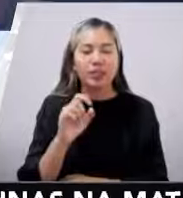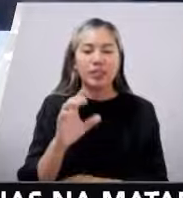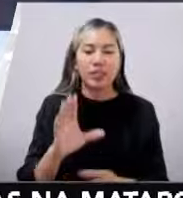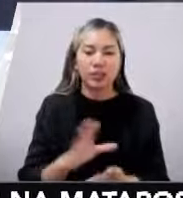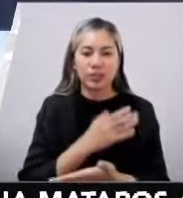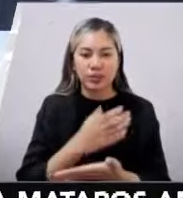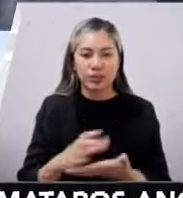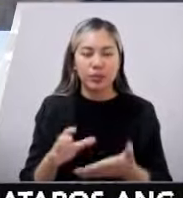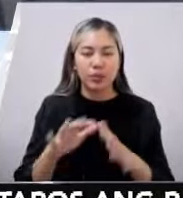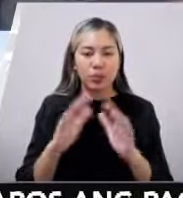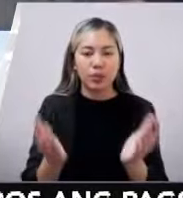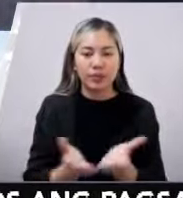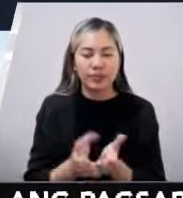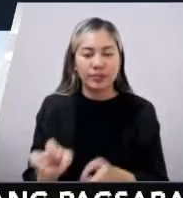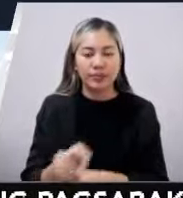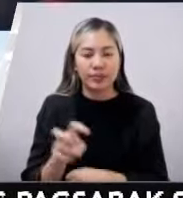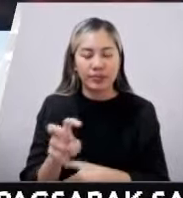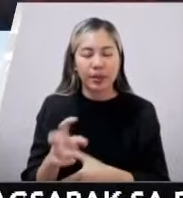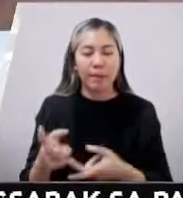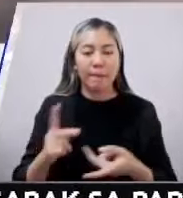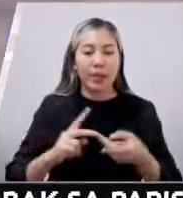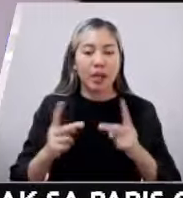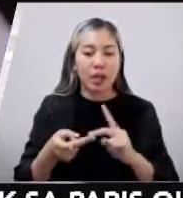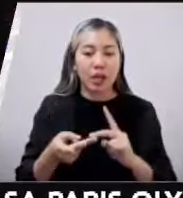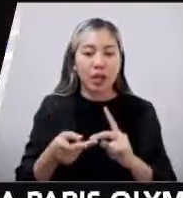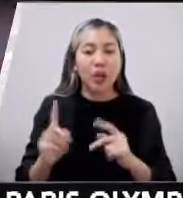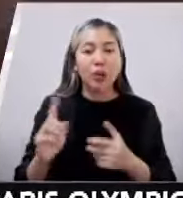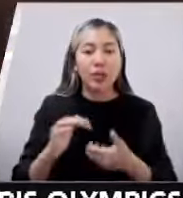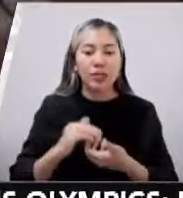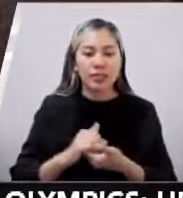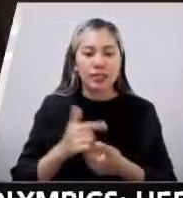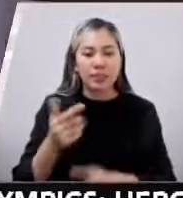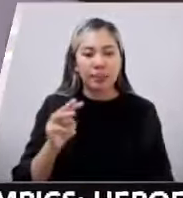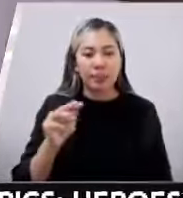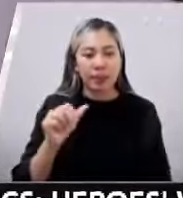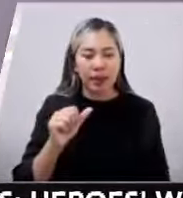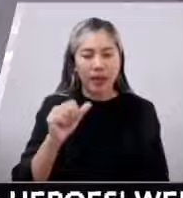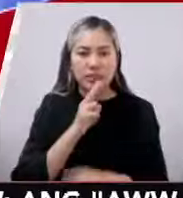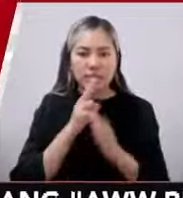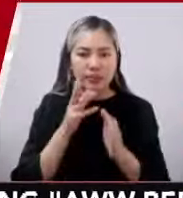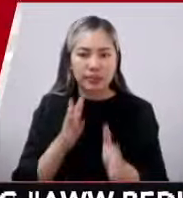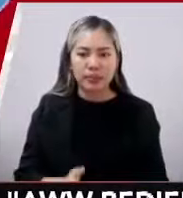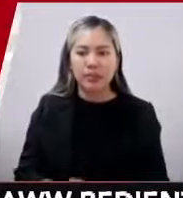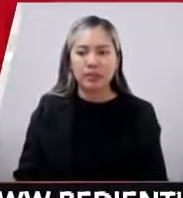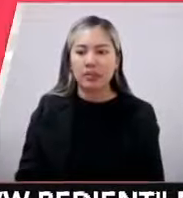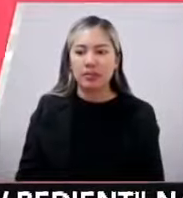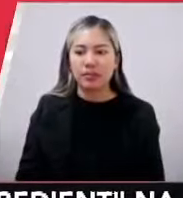media partner ng Sparkle World Tour, ang GMA Pinoy TV.